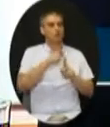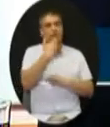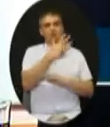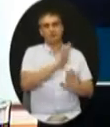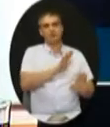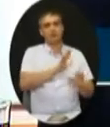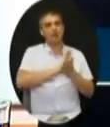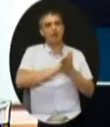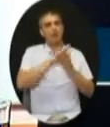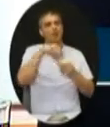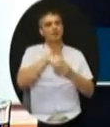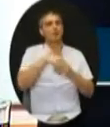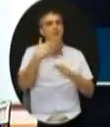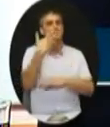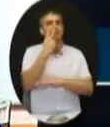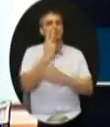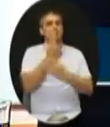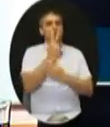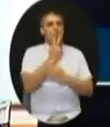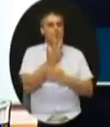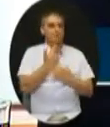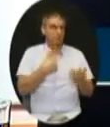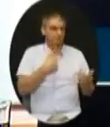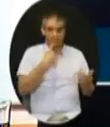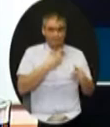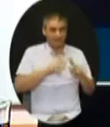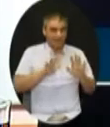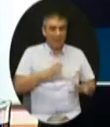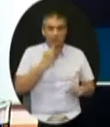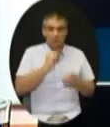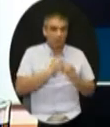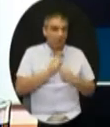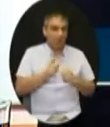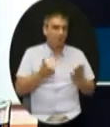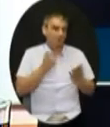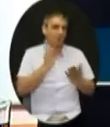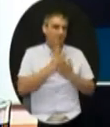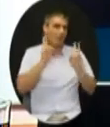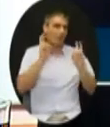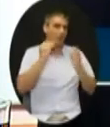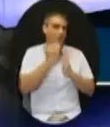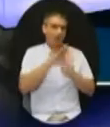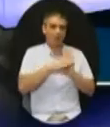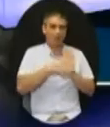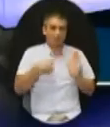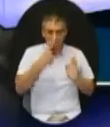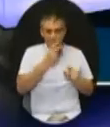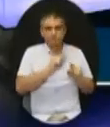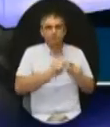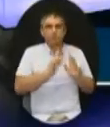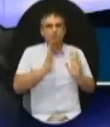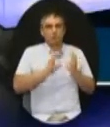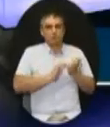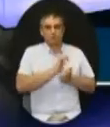זאת, אלא רק במסגרת של מדינה דו-לאומית. אז אני אומרת שאנטישמיות או לא אנטישמיות זה עניין של הגדרות, אבל אנחנו רואים פה אלמנטים מאוד